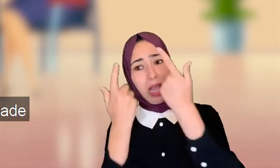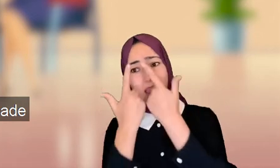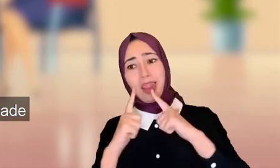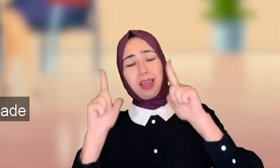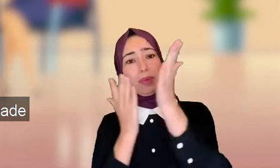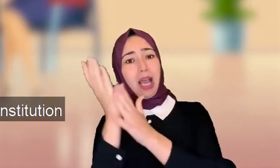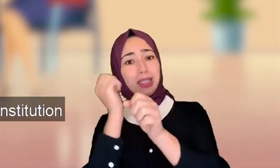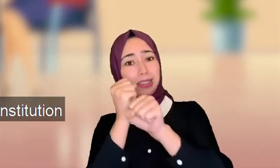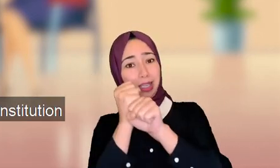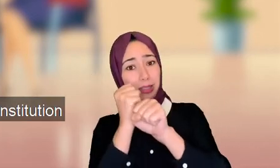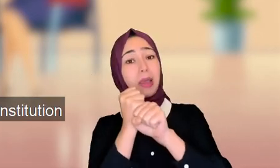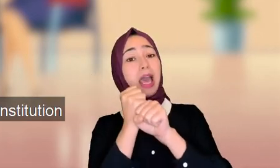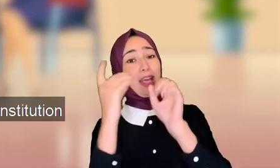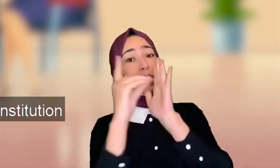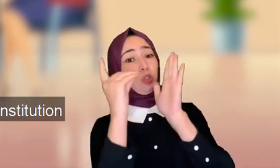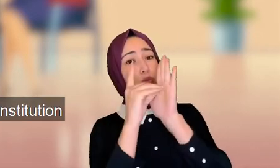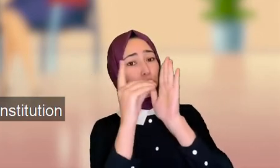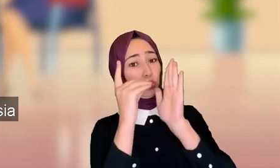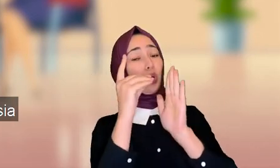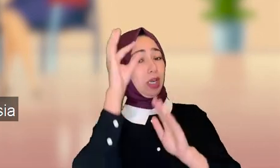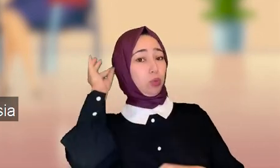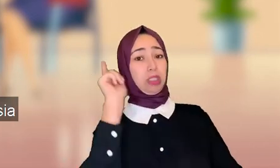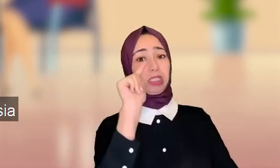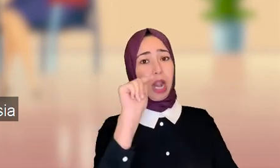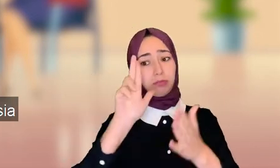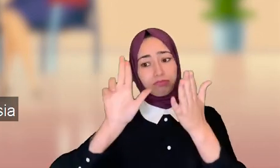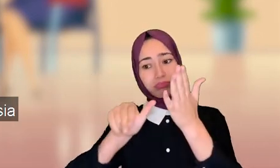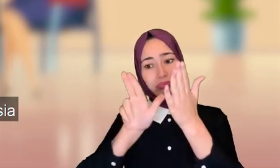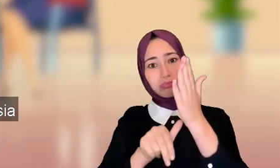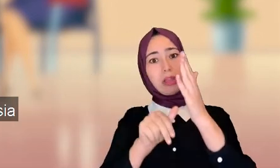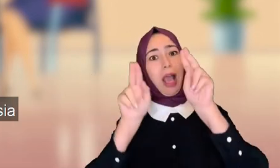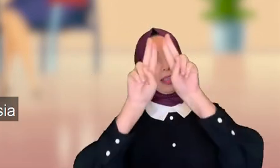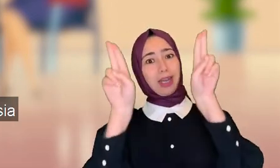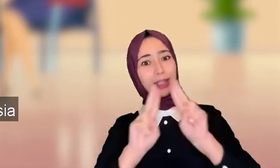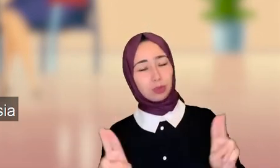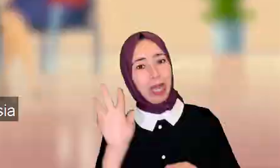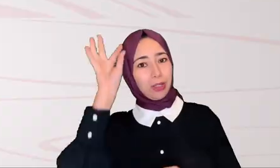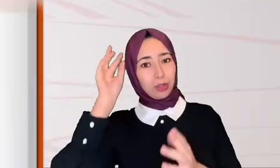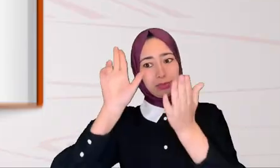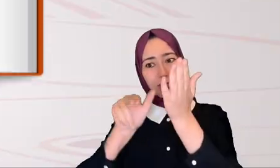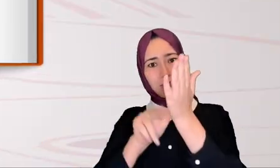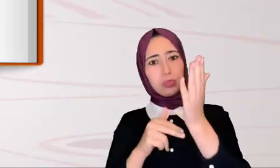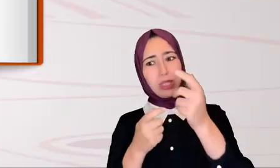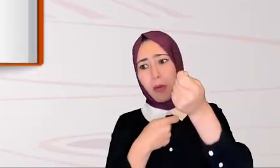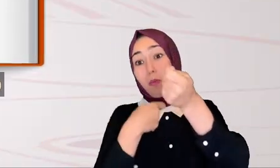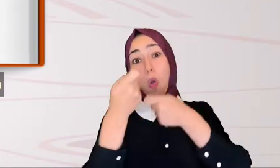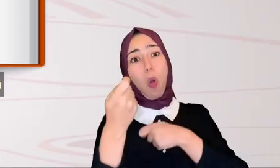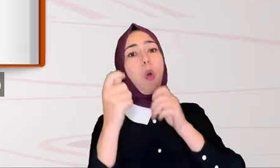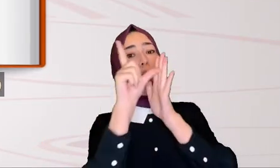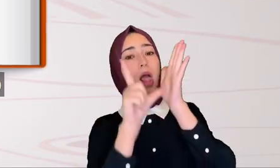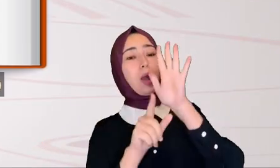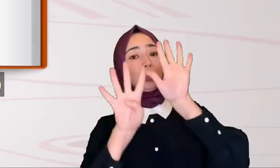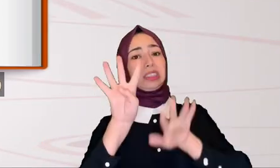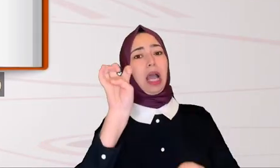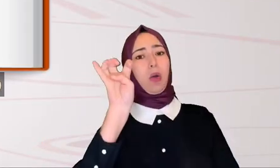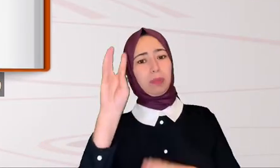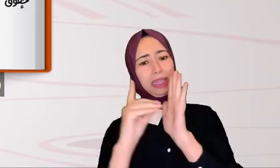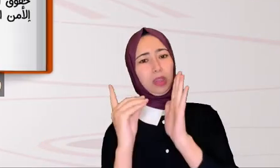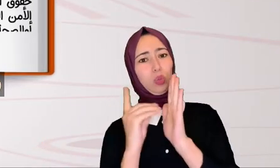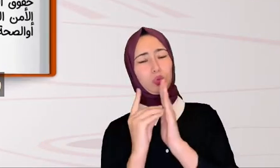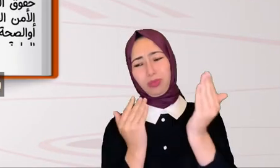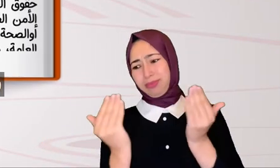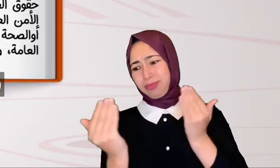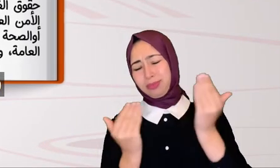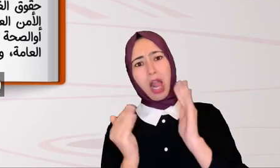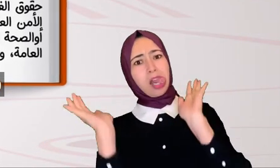الصناعة والتجارة اللي يحميهم الدستور التونسي والمعاهدات اللي مصادقة عليهم تونس، وزيد هذا قرار يخالف الفصل 49